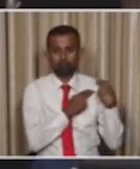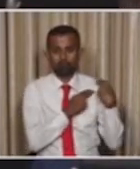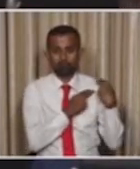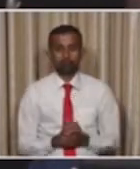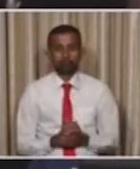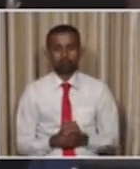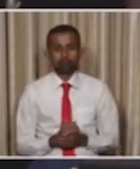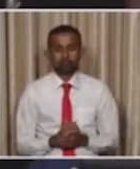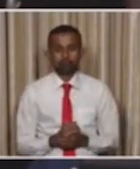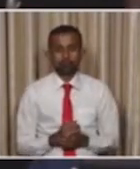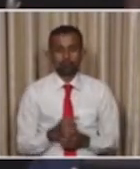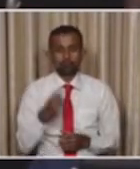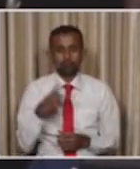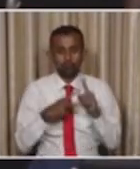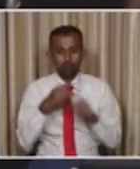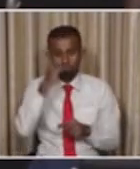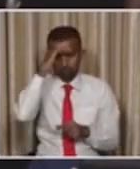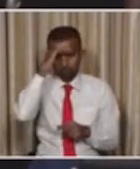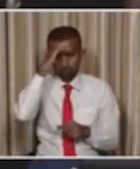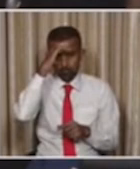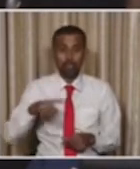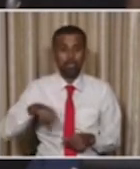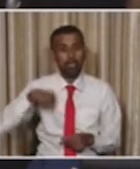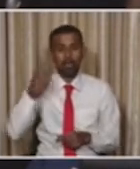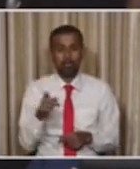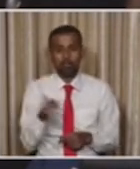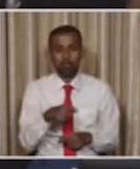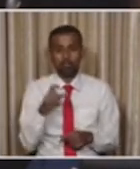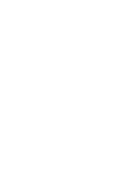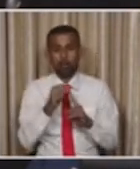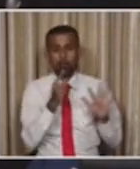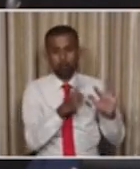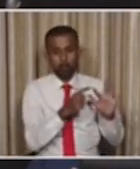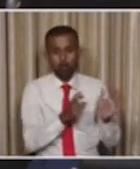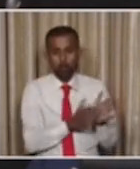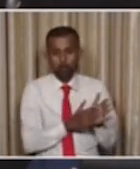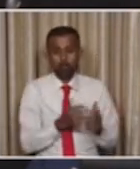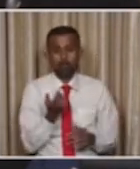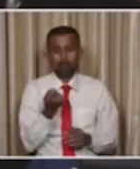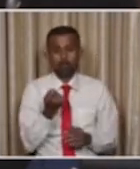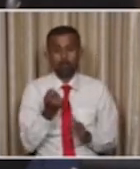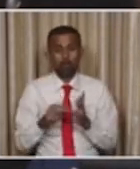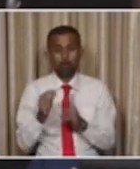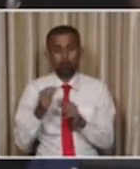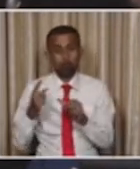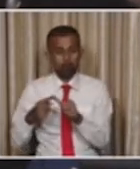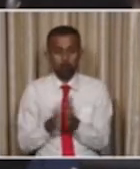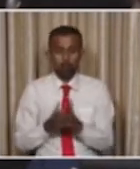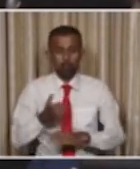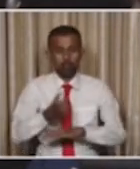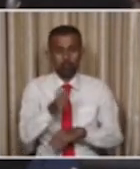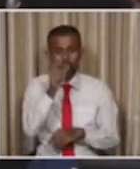පිළිබඳව මම කතා කරන්නේ. නොජ්ජ කථානායකතුමනි, දැන් හෙට දිනේදී කෝප් කාරක සභාවේ හරි රාජ්‍ය ගිණුම් කාරක සභාවේ හරි